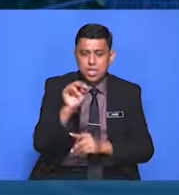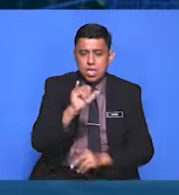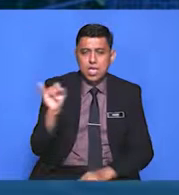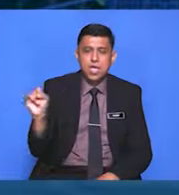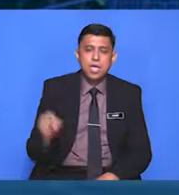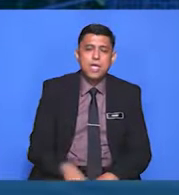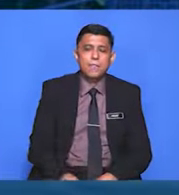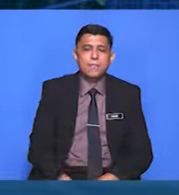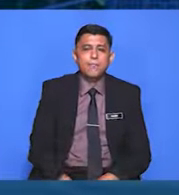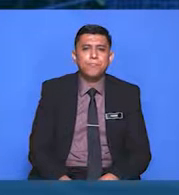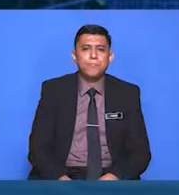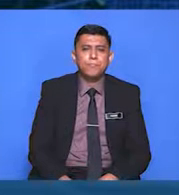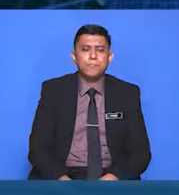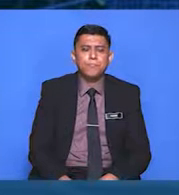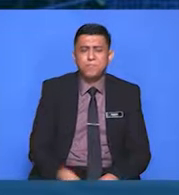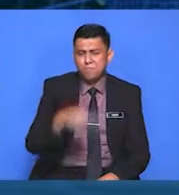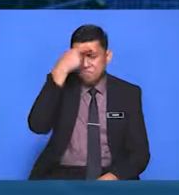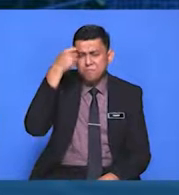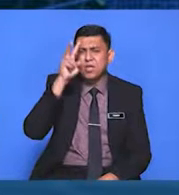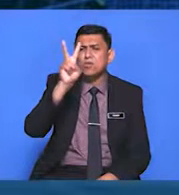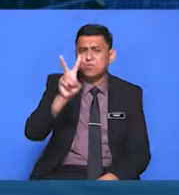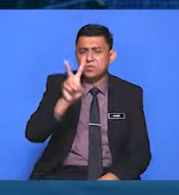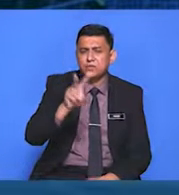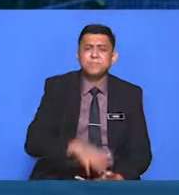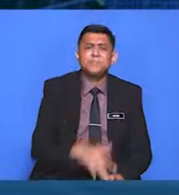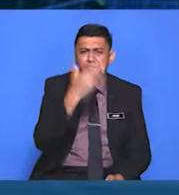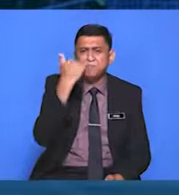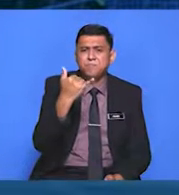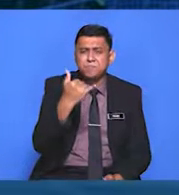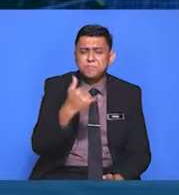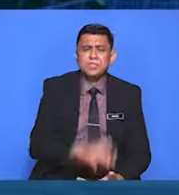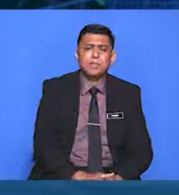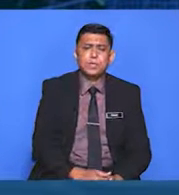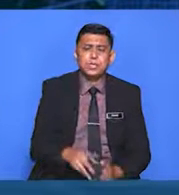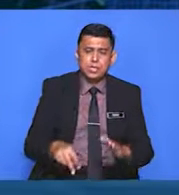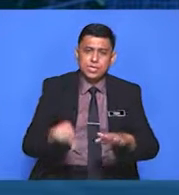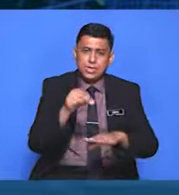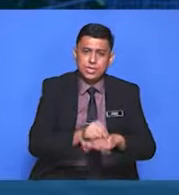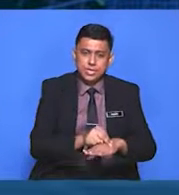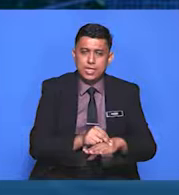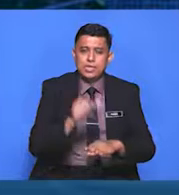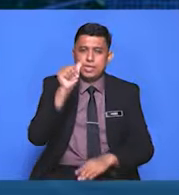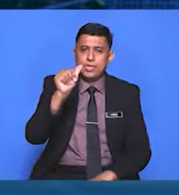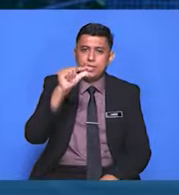akan terangkan sebab kedua kenaikan permintaan aggregate.